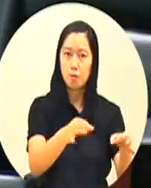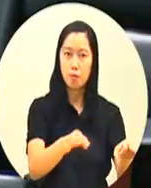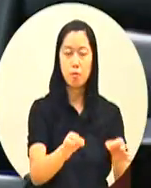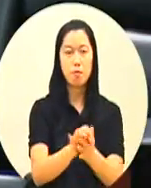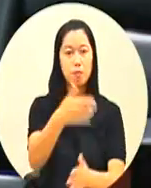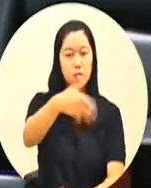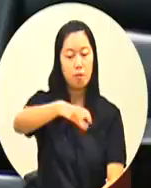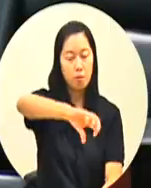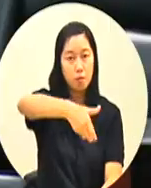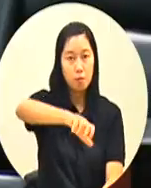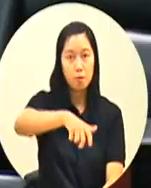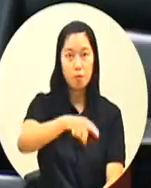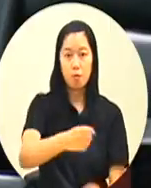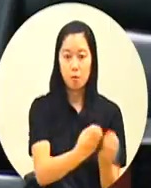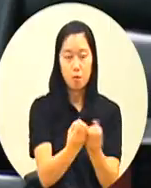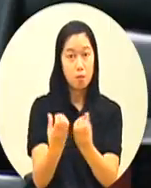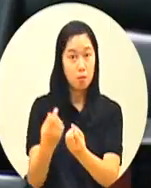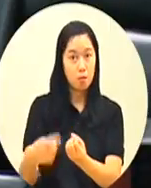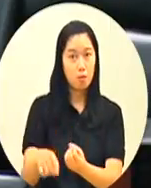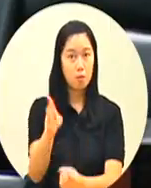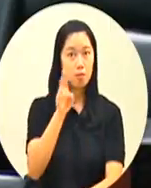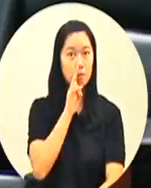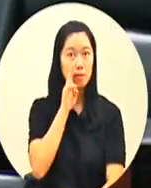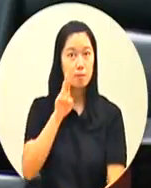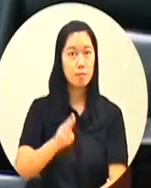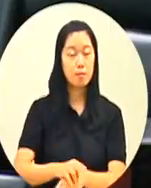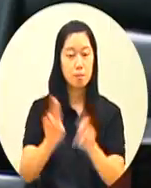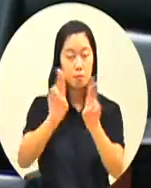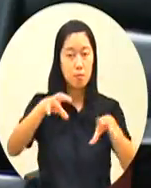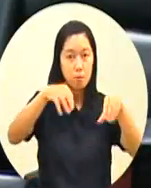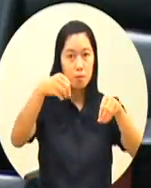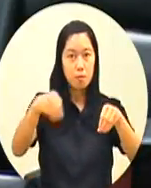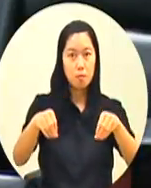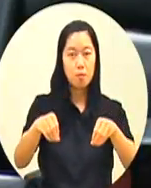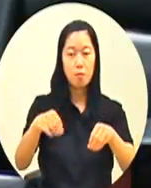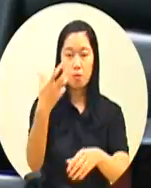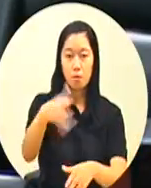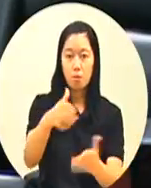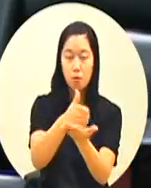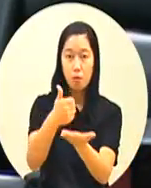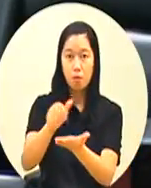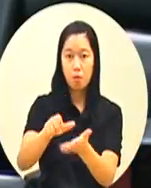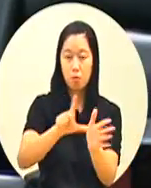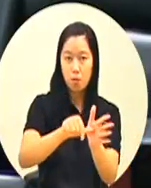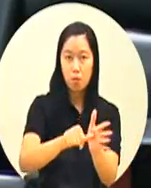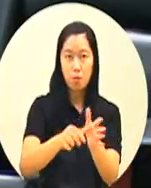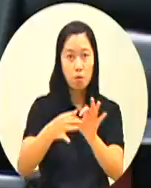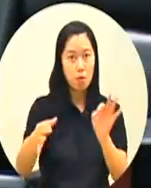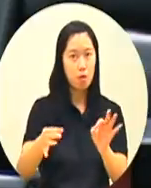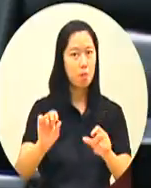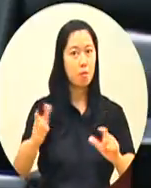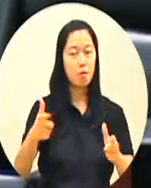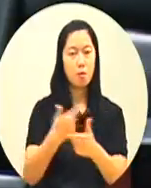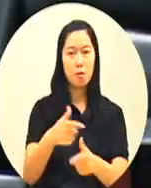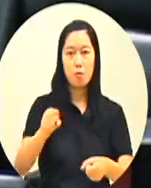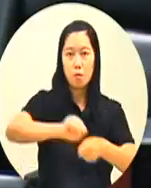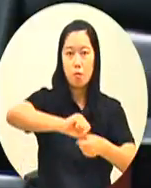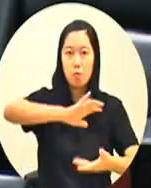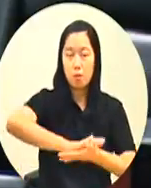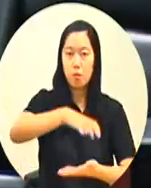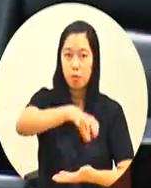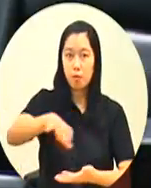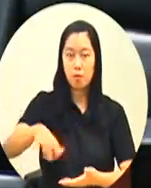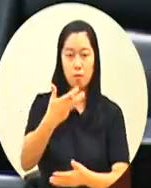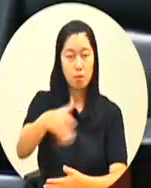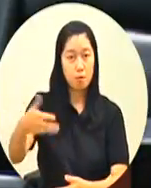那大家以为停电跟供水没有直接关系，其实在加压站还有简易水厂的部